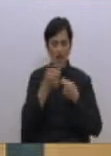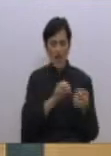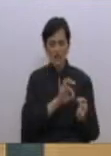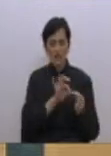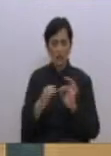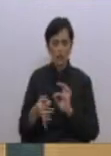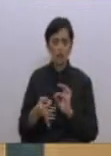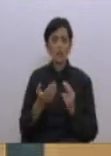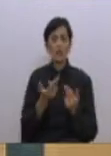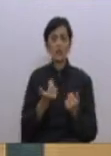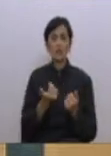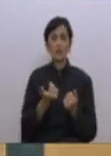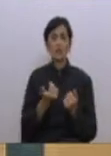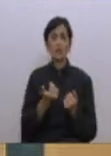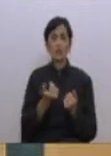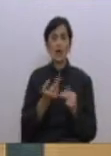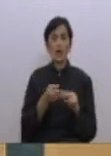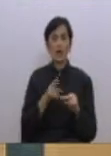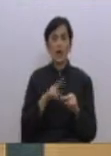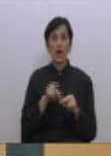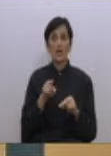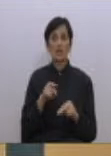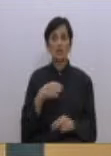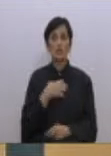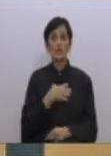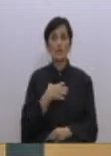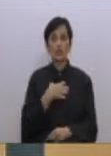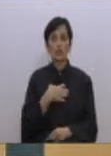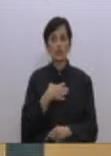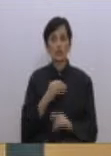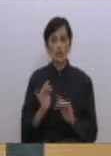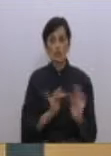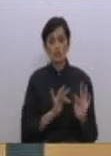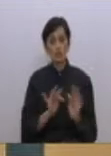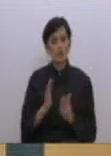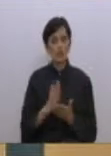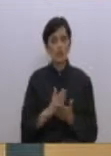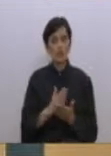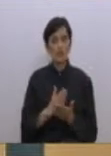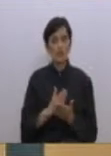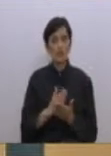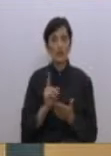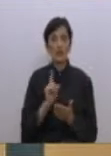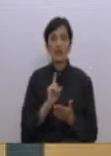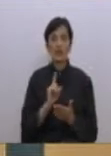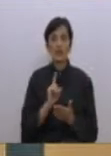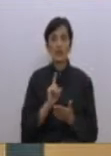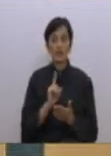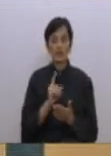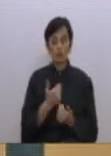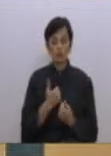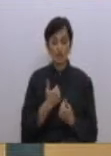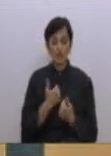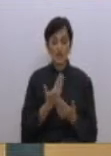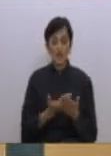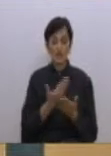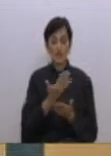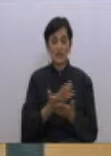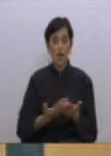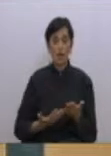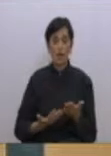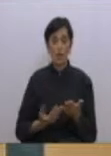და ეს მნიშვნელოვანი პროცესია, რათა ჩვენი